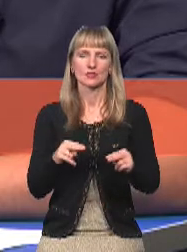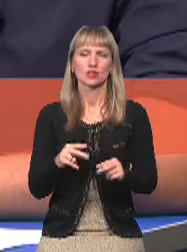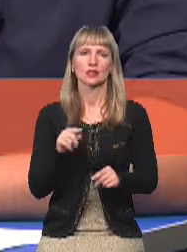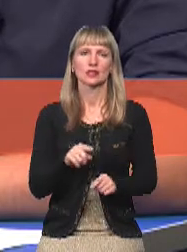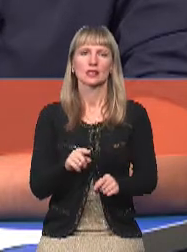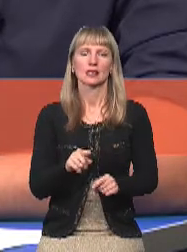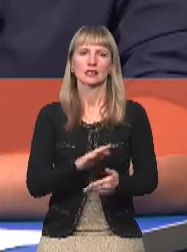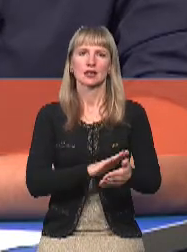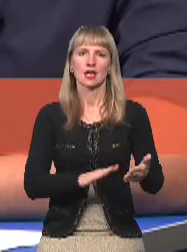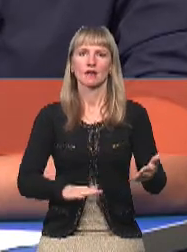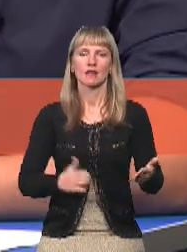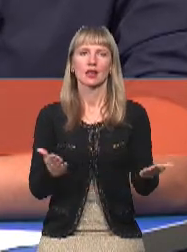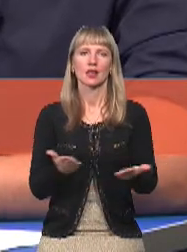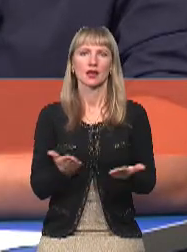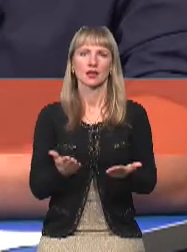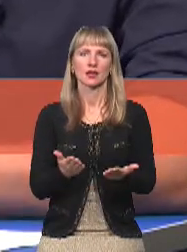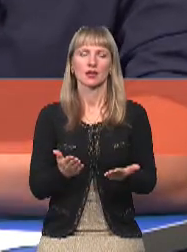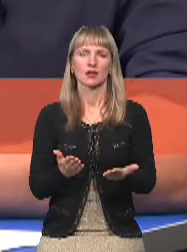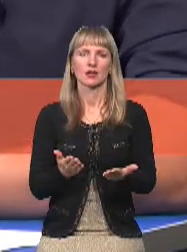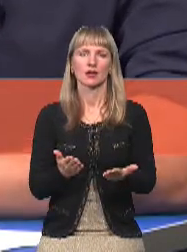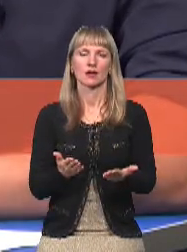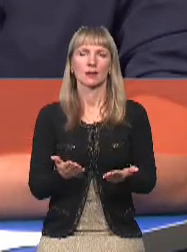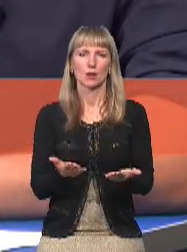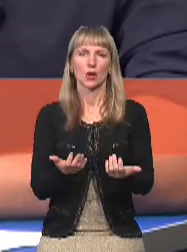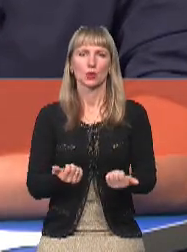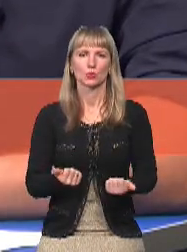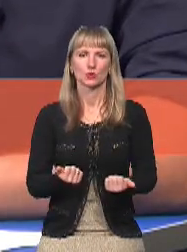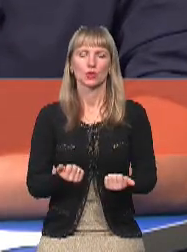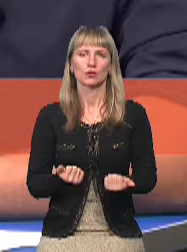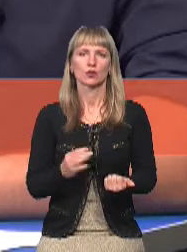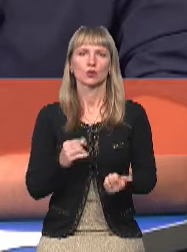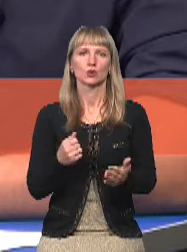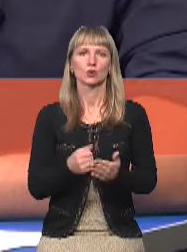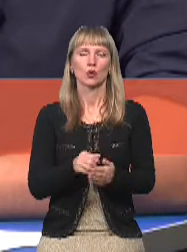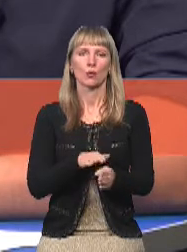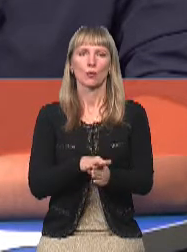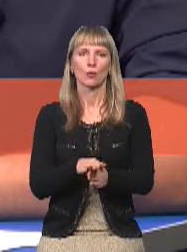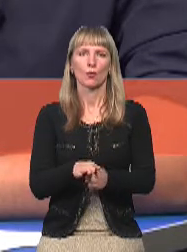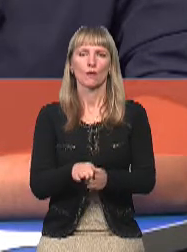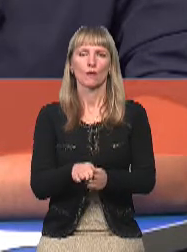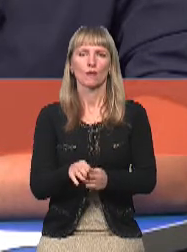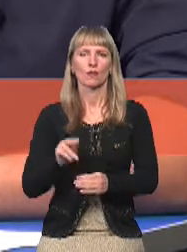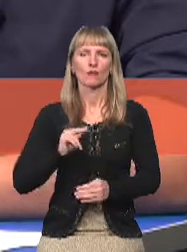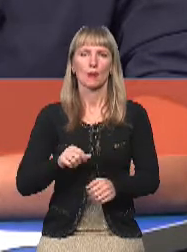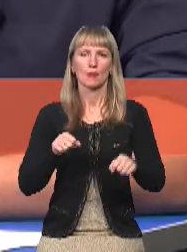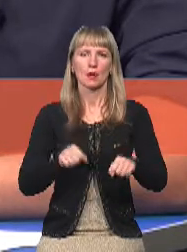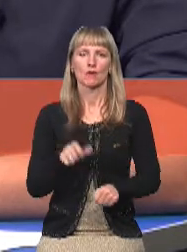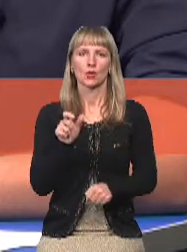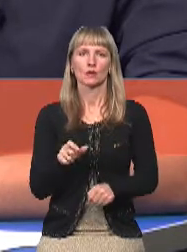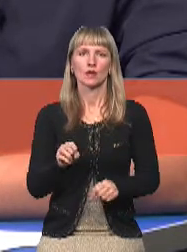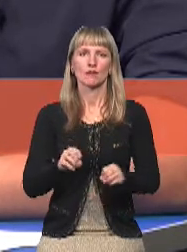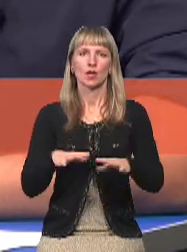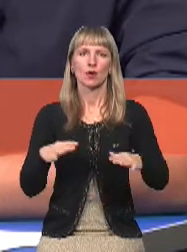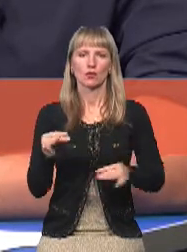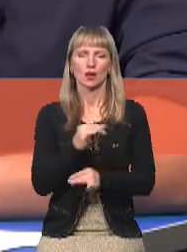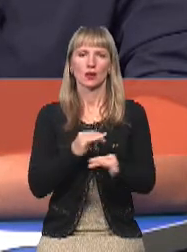ті звернення, які, власне, надходять і до Уповноваженого Верховної Ради України з прав людини, які